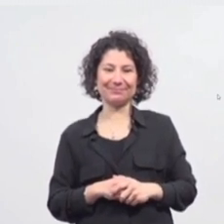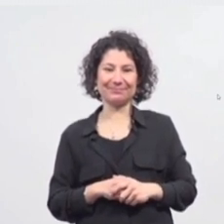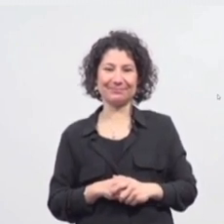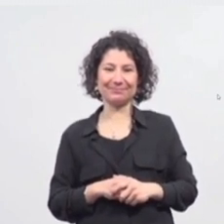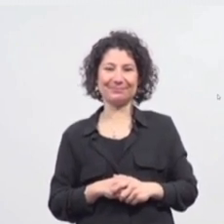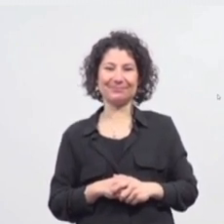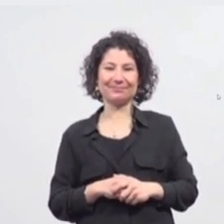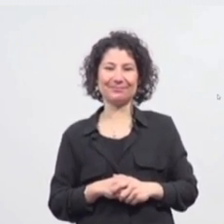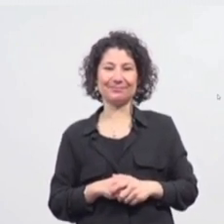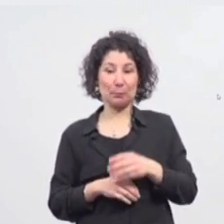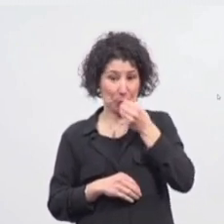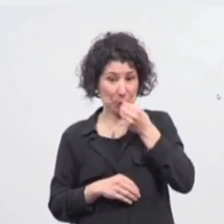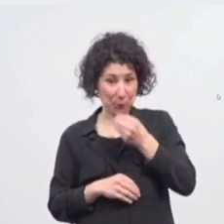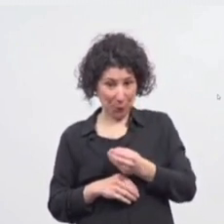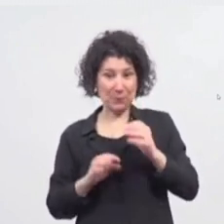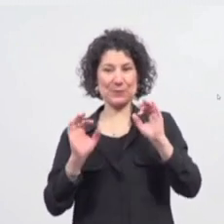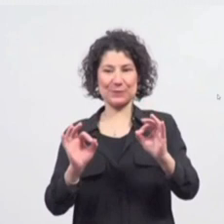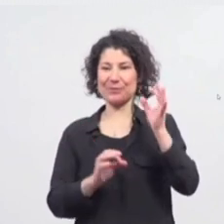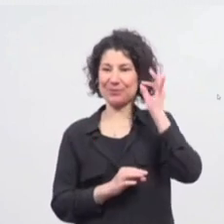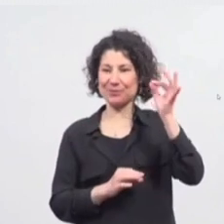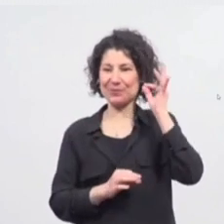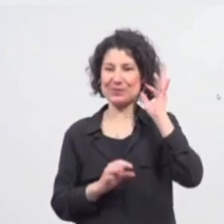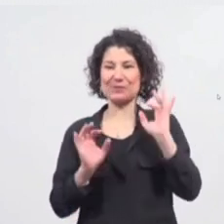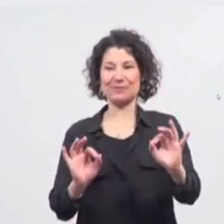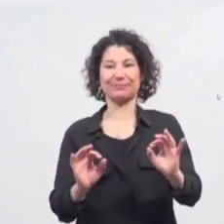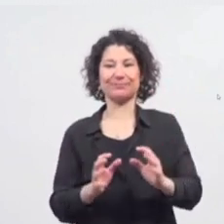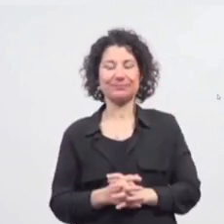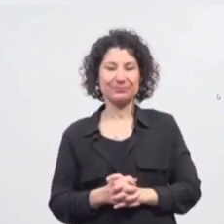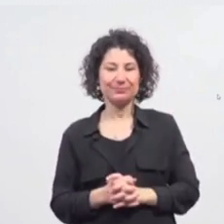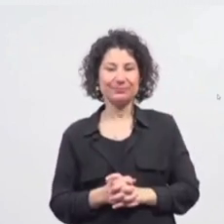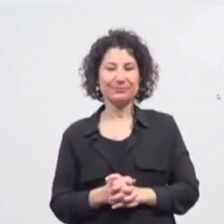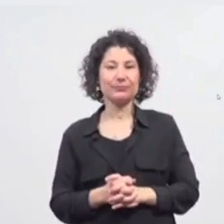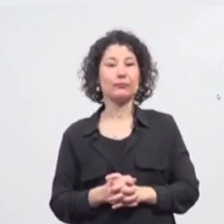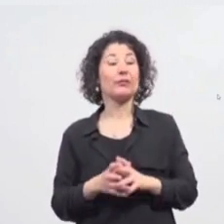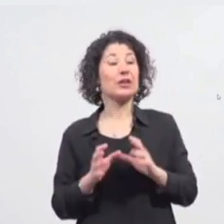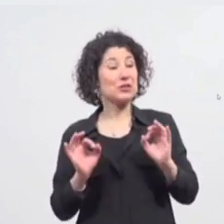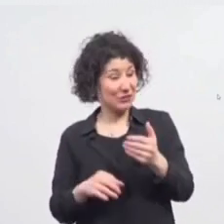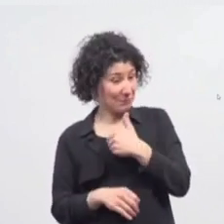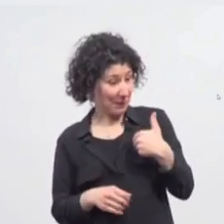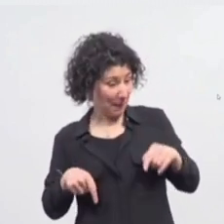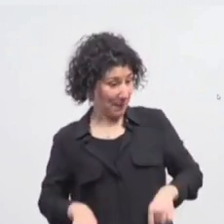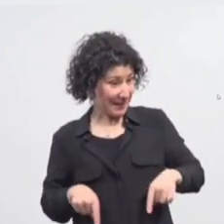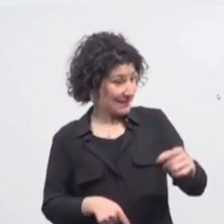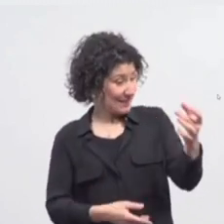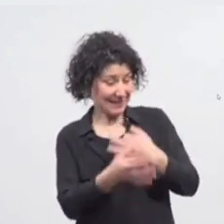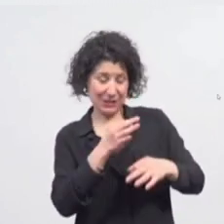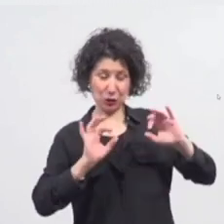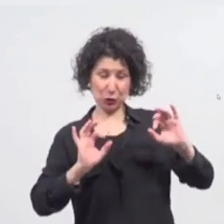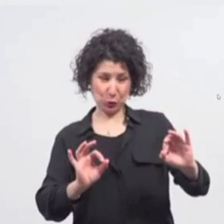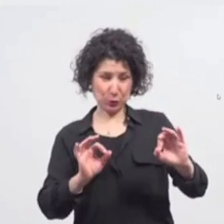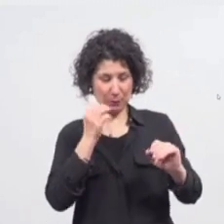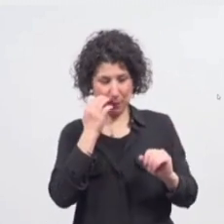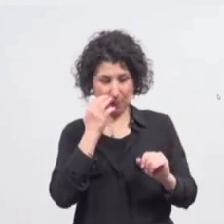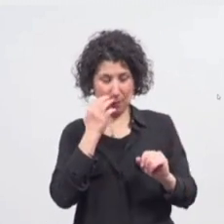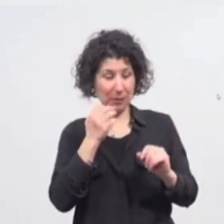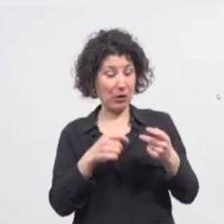Est-ce que maintenant vous m'entendez? C'est bon. Voilà. Madame le ministre, vous avez, à juste titre, mis en avant deux instruments et